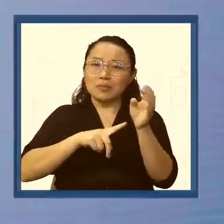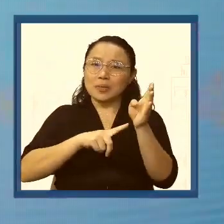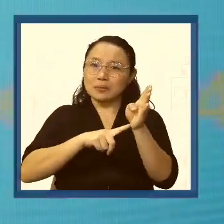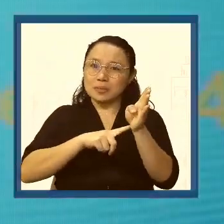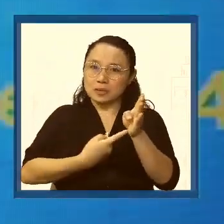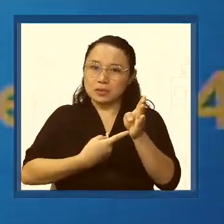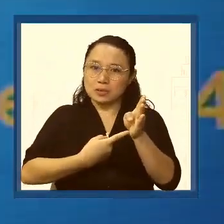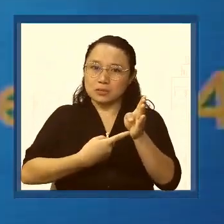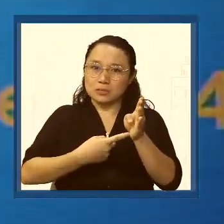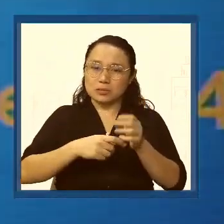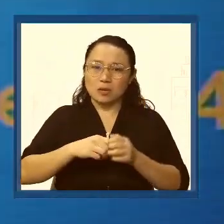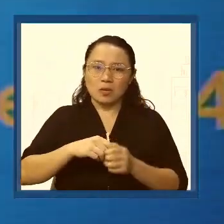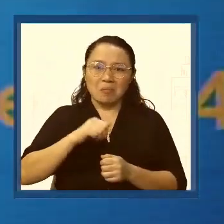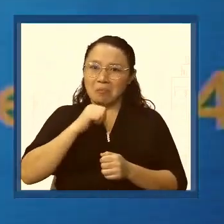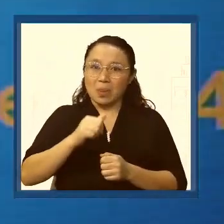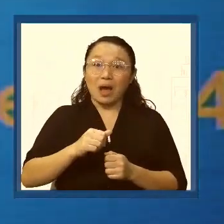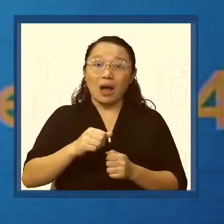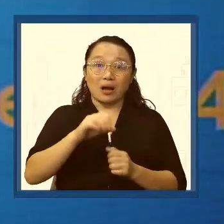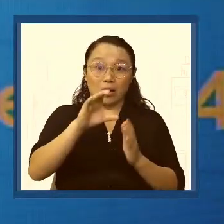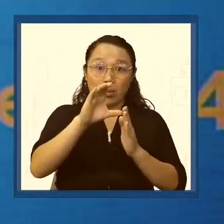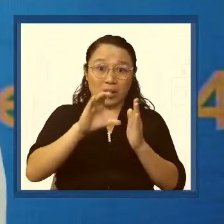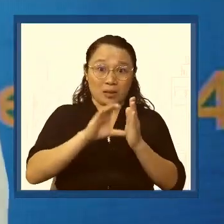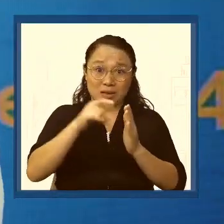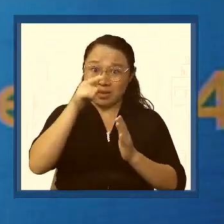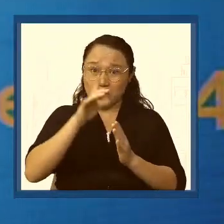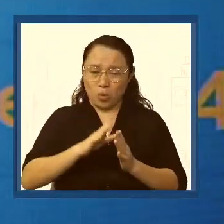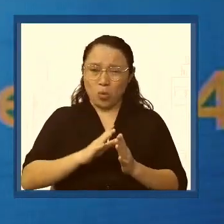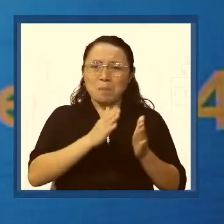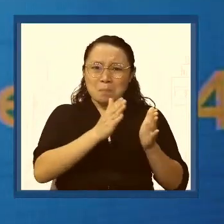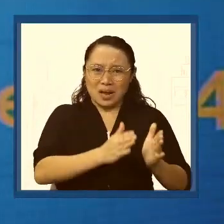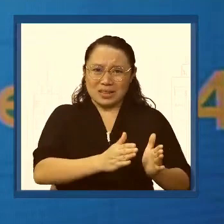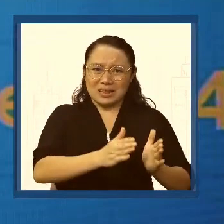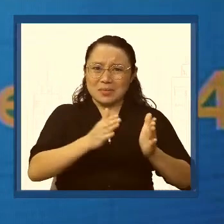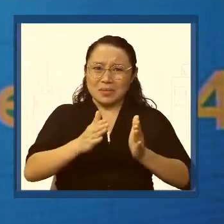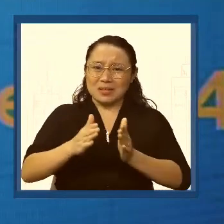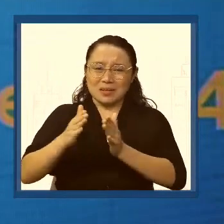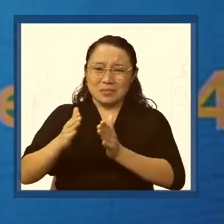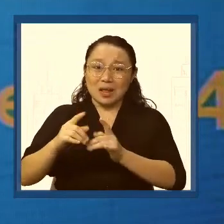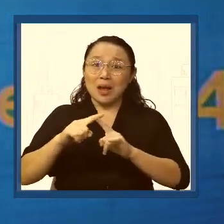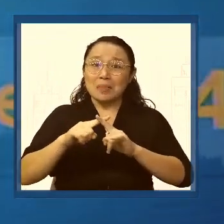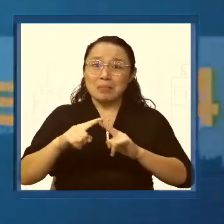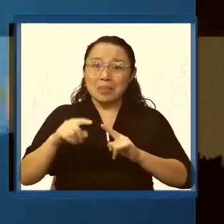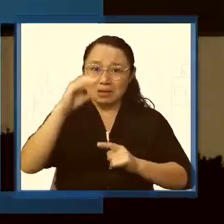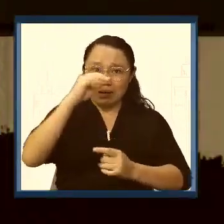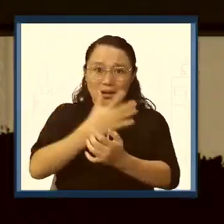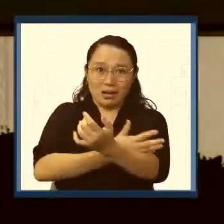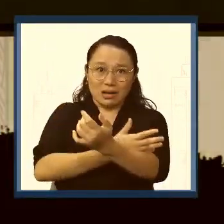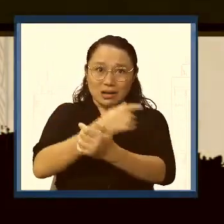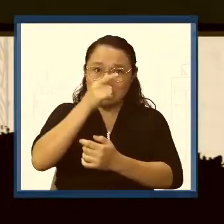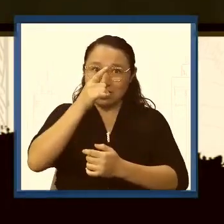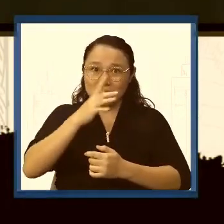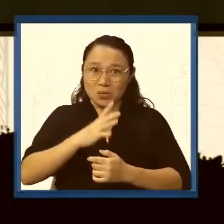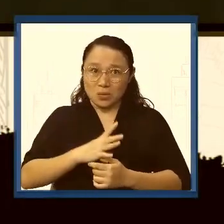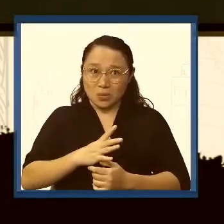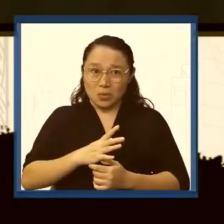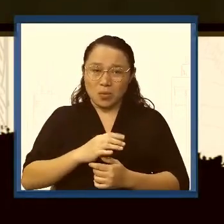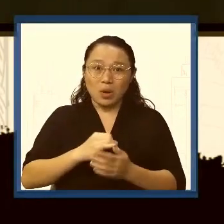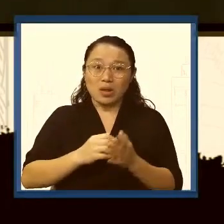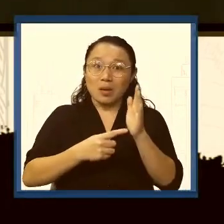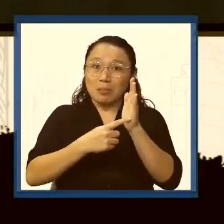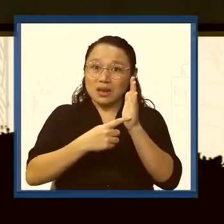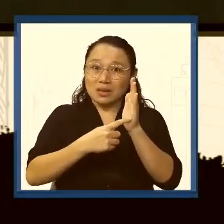ang kasuguan giplaster sa Dios alang sa ikaayo sa tao ang anak sa Dios gipadayag usab diha na